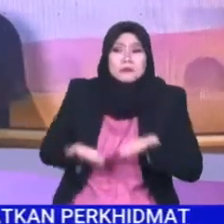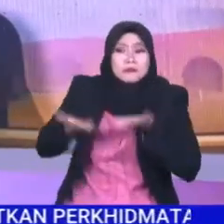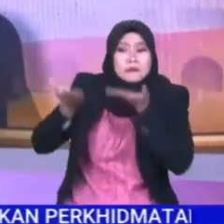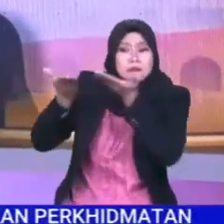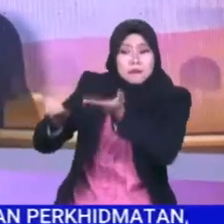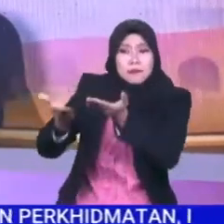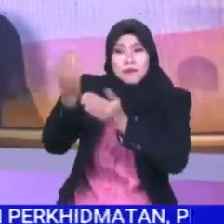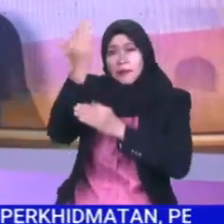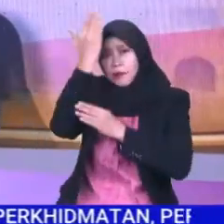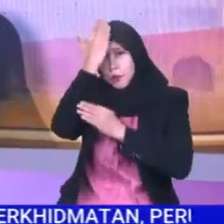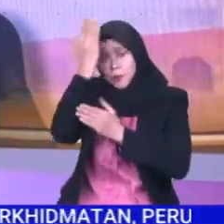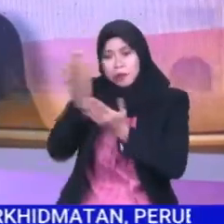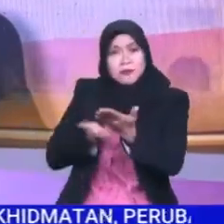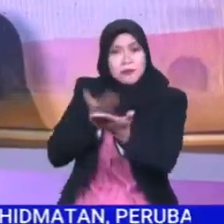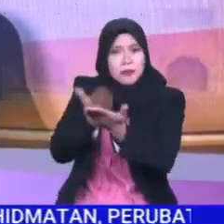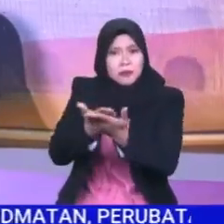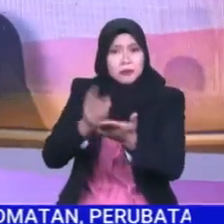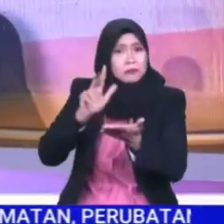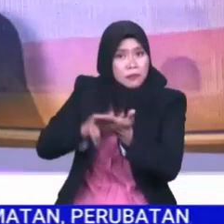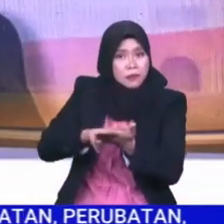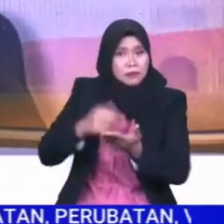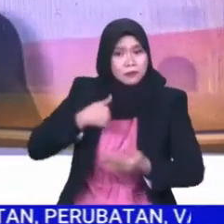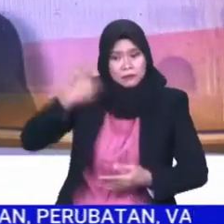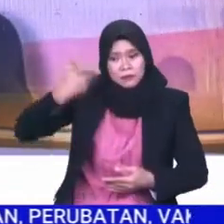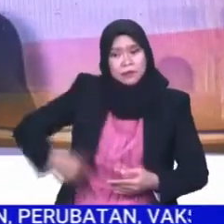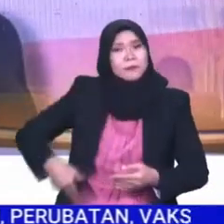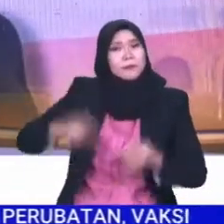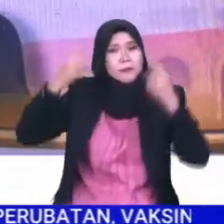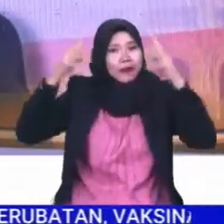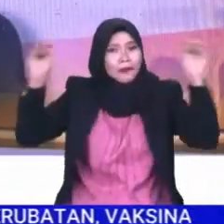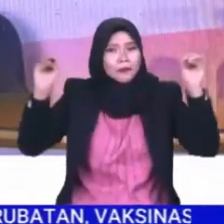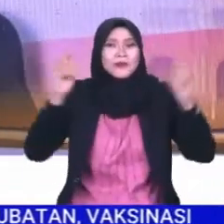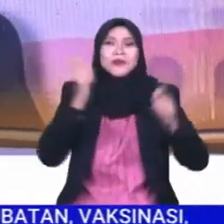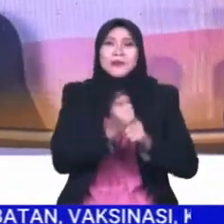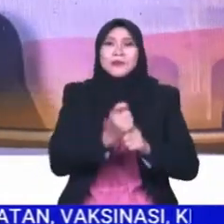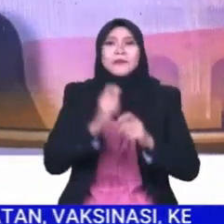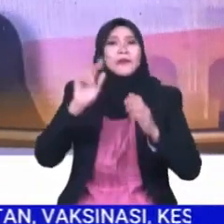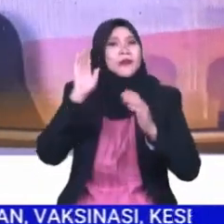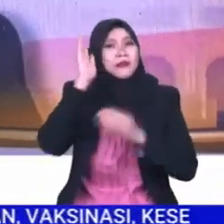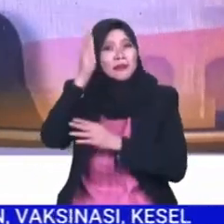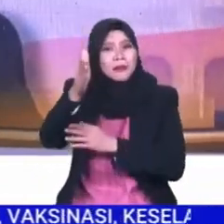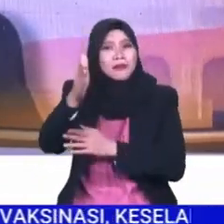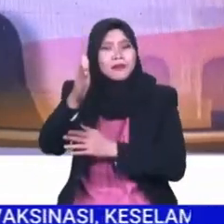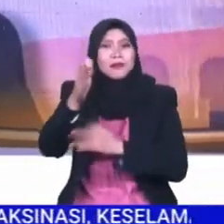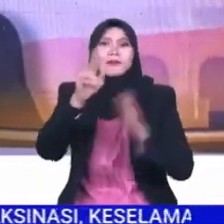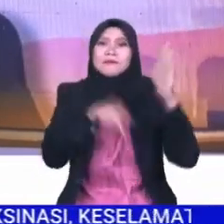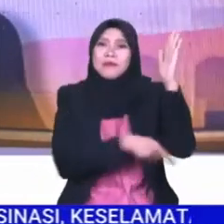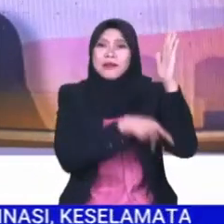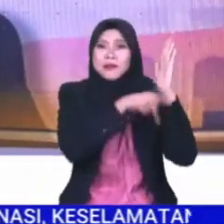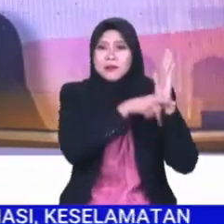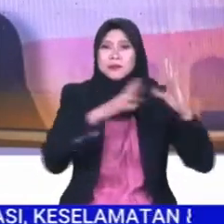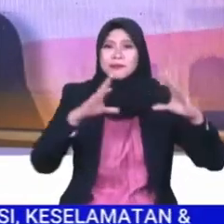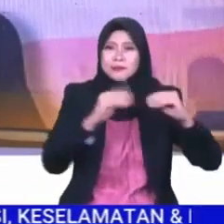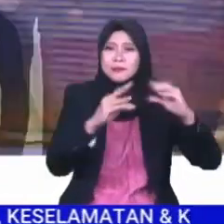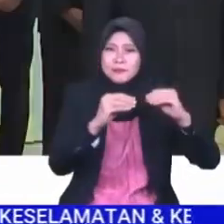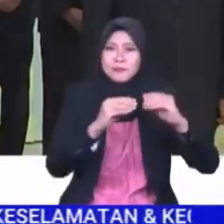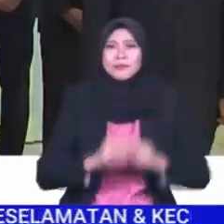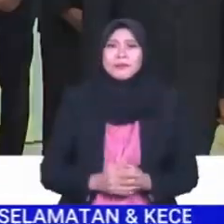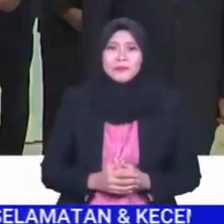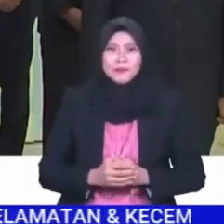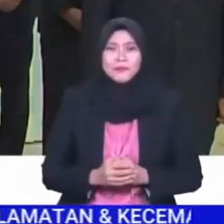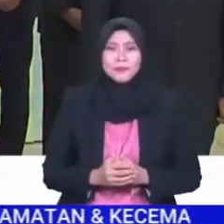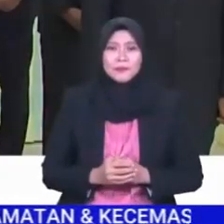Agong mencadangkan keabsahannya sebagai Perdana Menteri ditentukan pada sesi Parlimen akan datang.